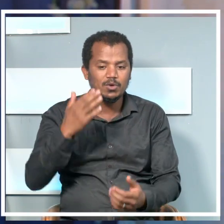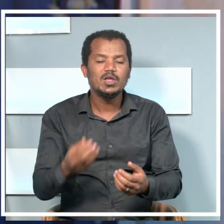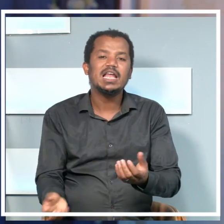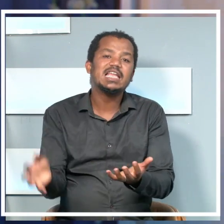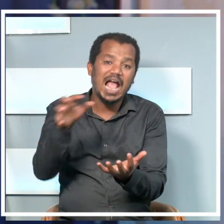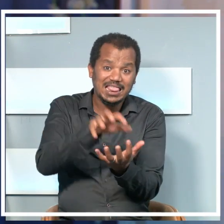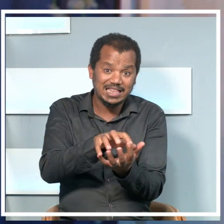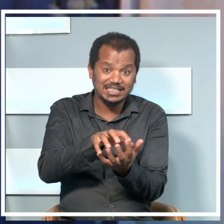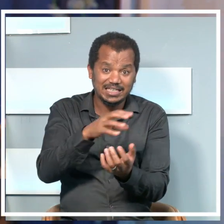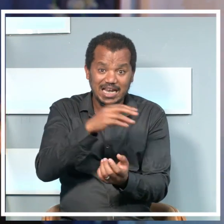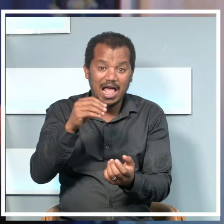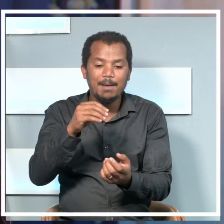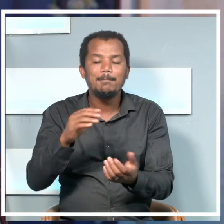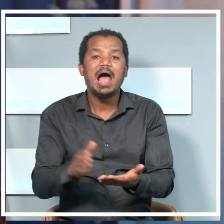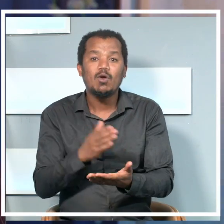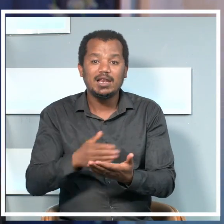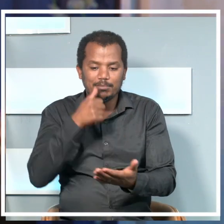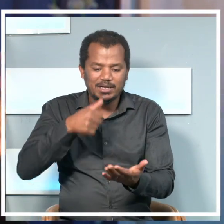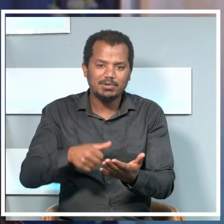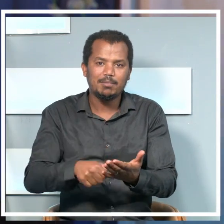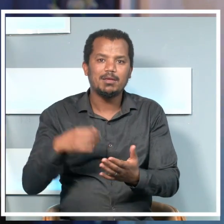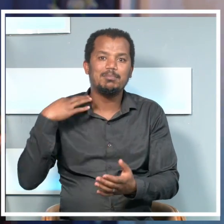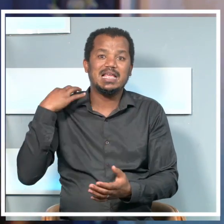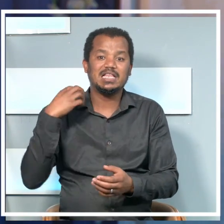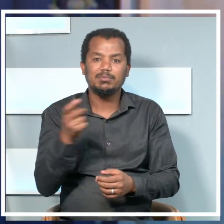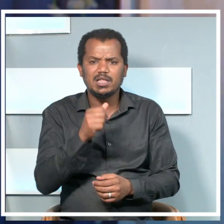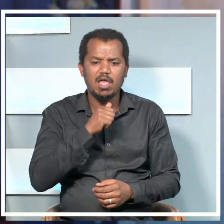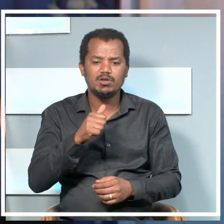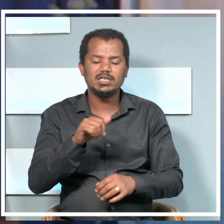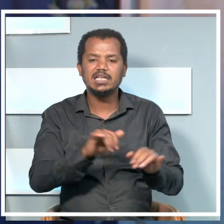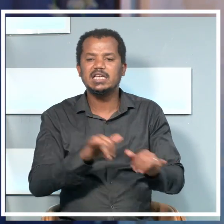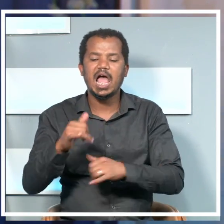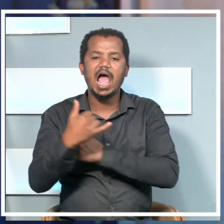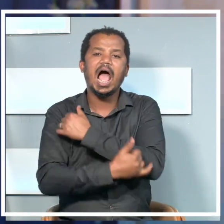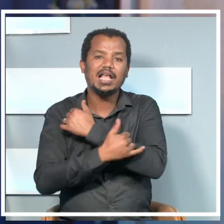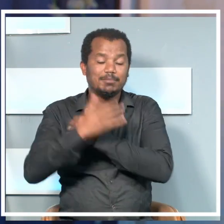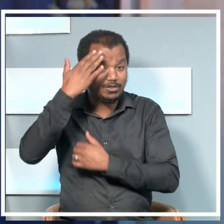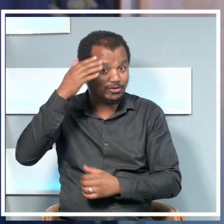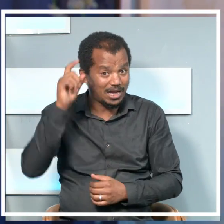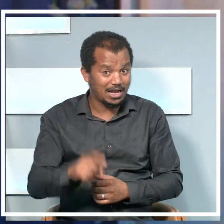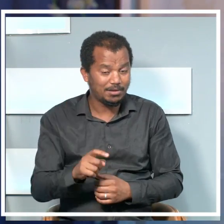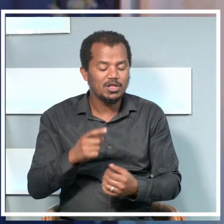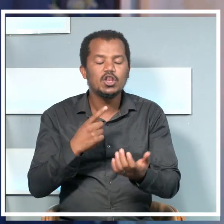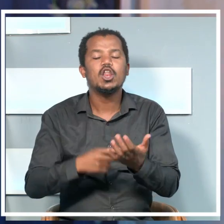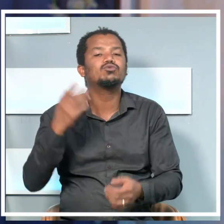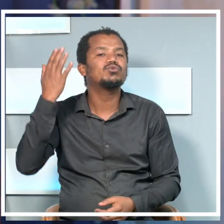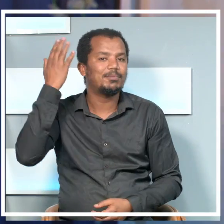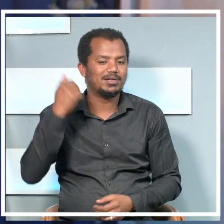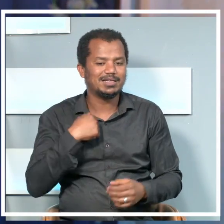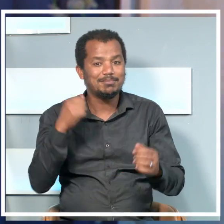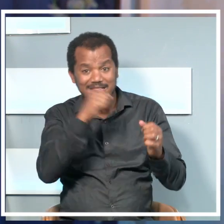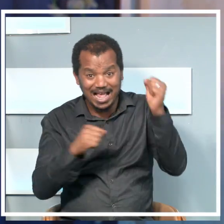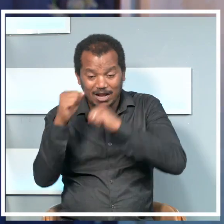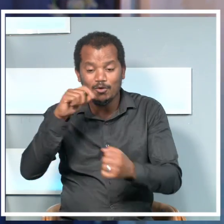ስለማቃቸው እንዲካተትና መጻፉ ማኑዋሉ በደብዳቤ በግለሰብ ሳይሆን እንደ ሀገር መታወቅ ስላለበት ለሱ